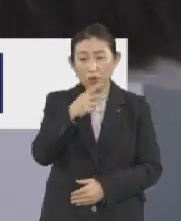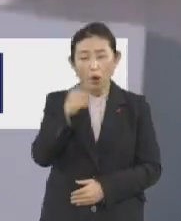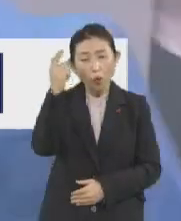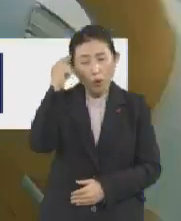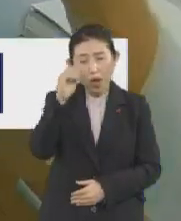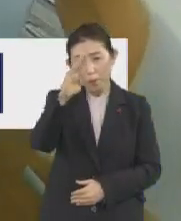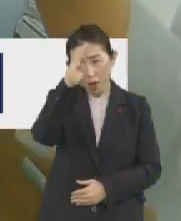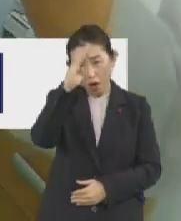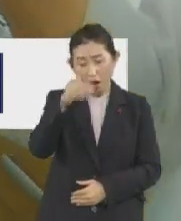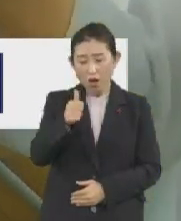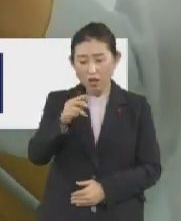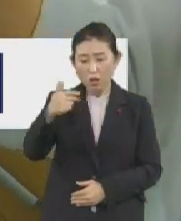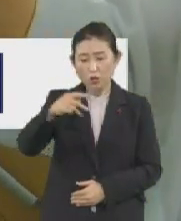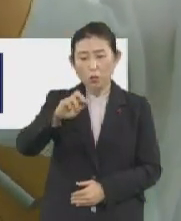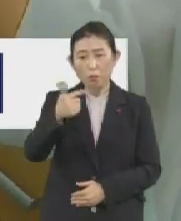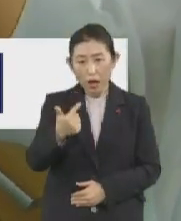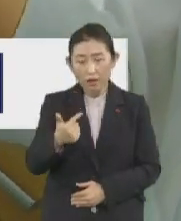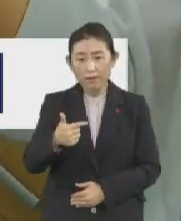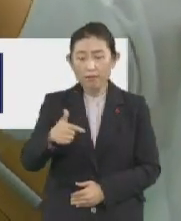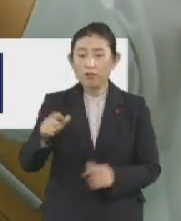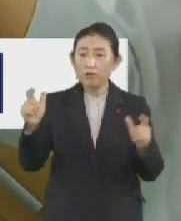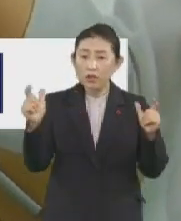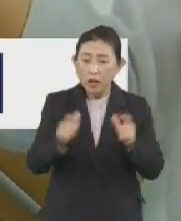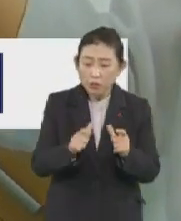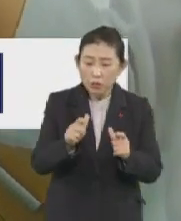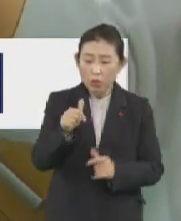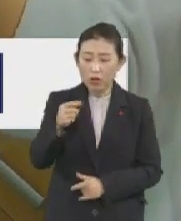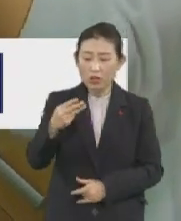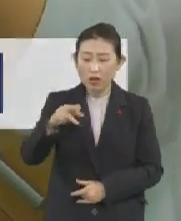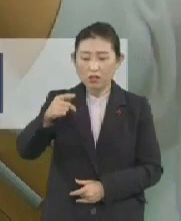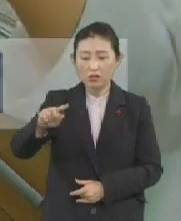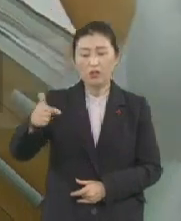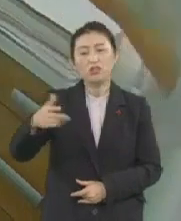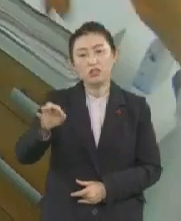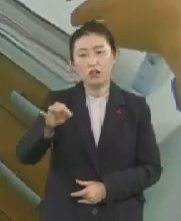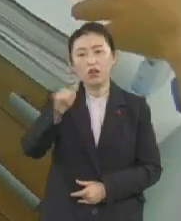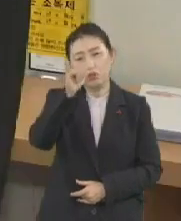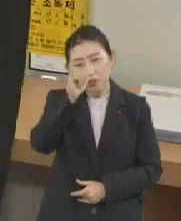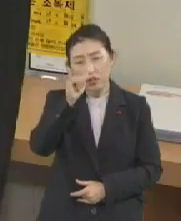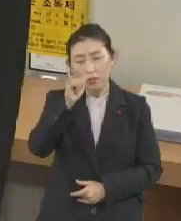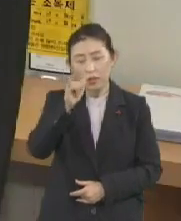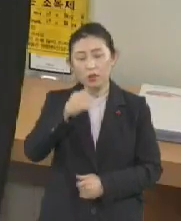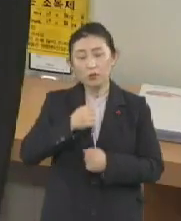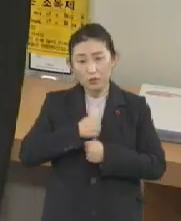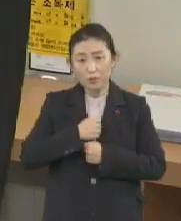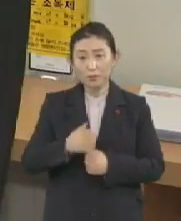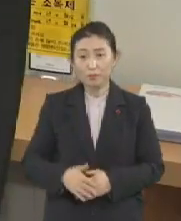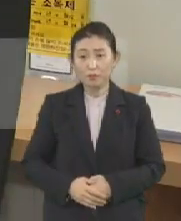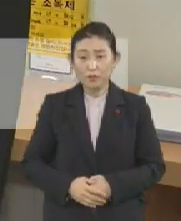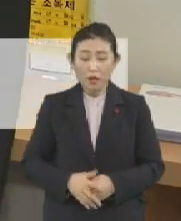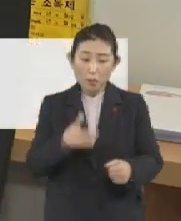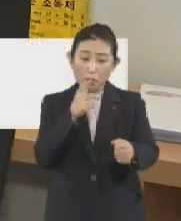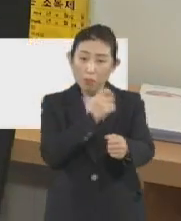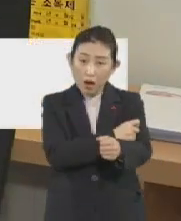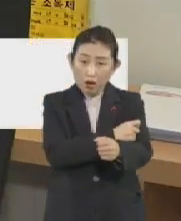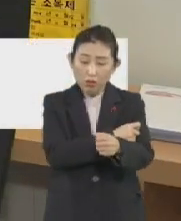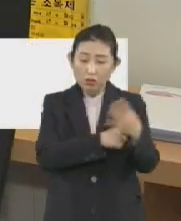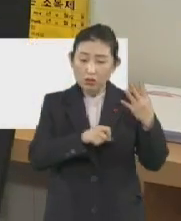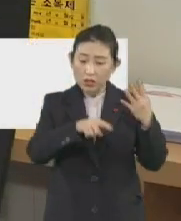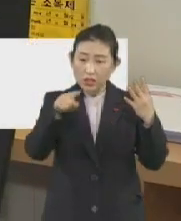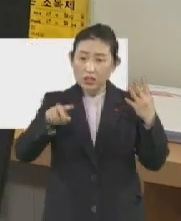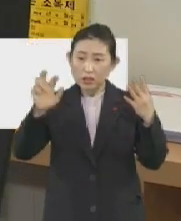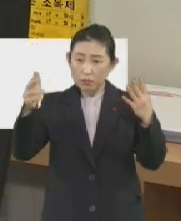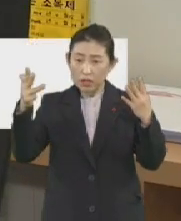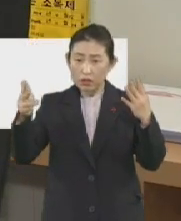나타나는 혈소판 감소, 혈전증일 수 있어 각별한 주의가 필요합니다. 접종 후에 4에서 28일